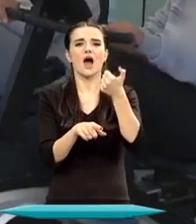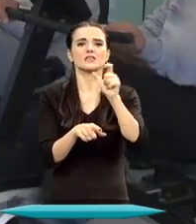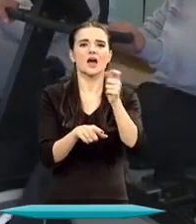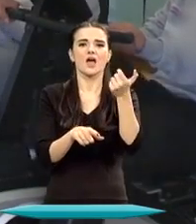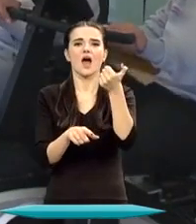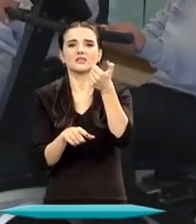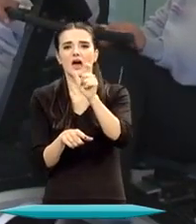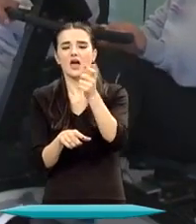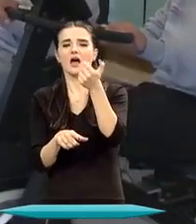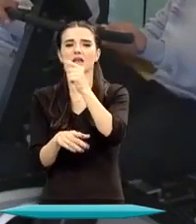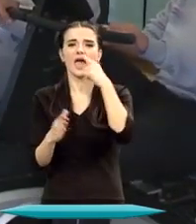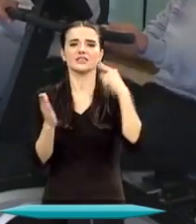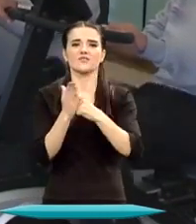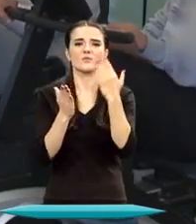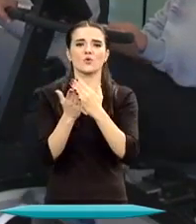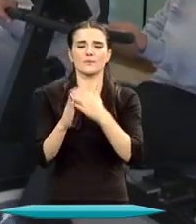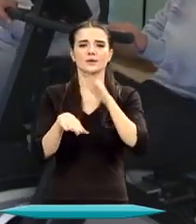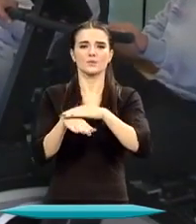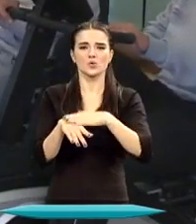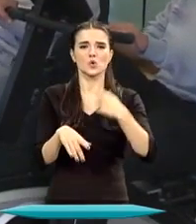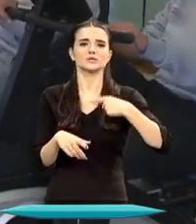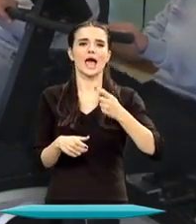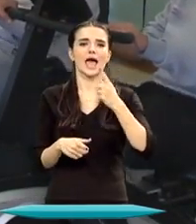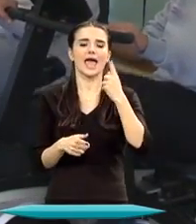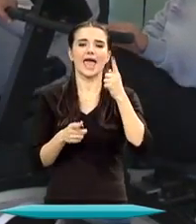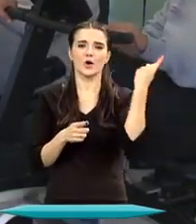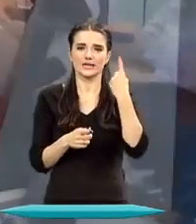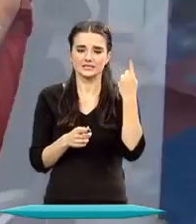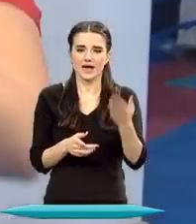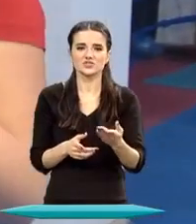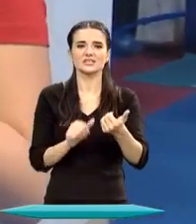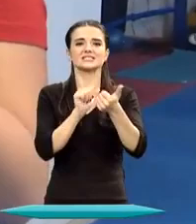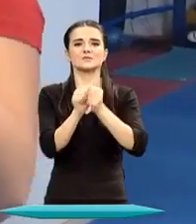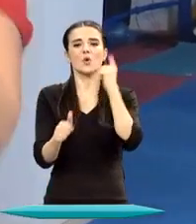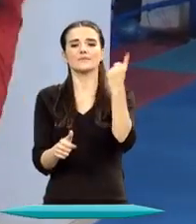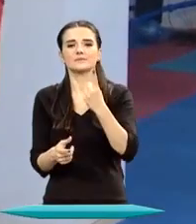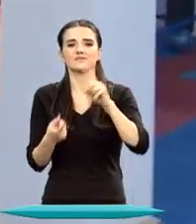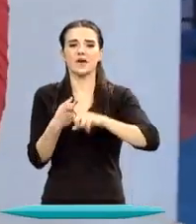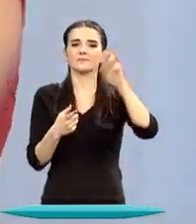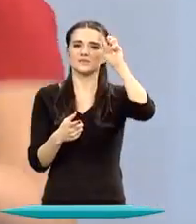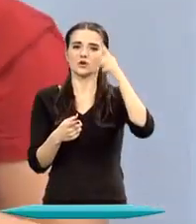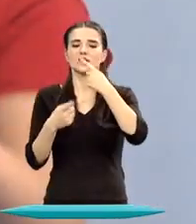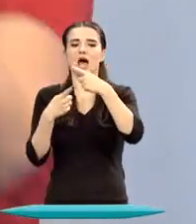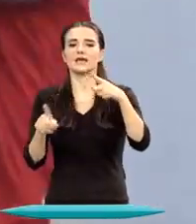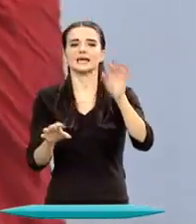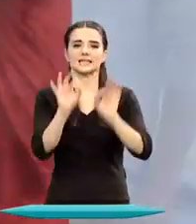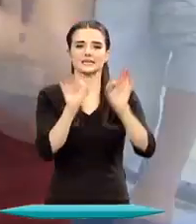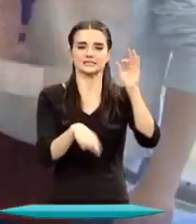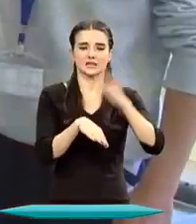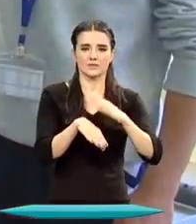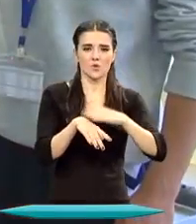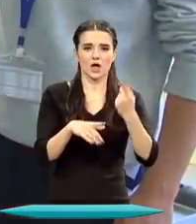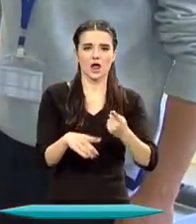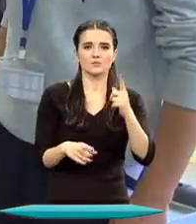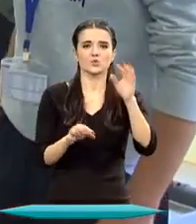programlarımız kısa vadeli, 6 aylık şeklinde gidiyor. Hedef programımızı özel eğitimcimiz, sportif direktörümüz ve aynı zamanda psikologumuz